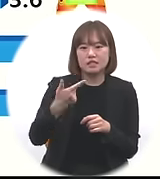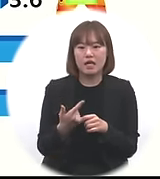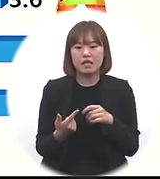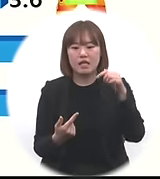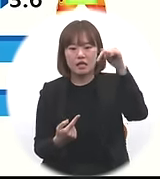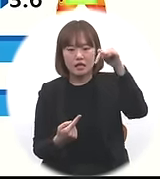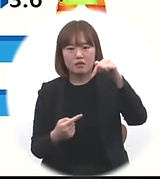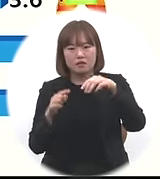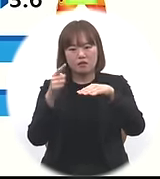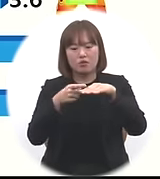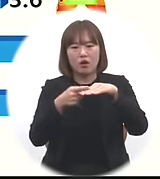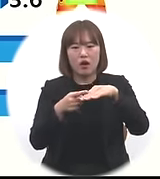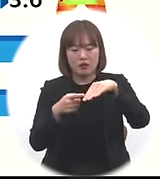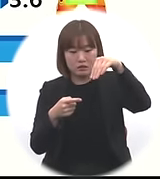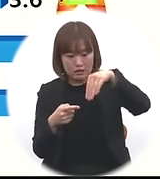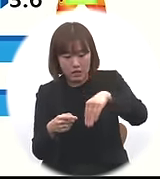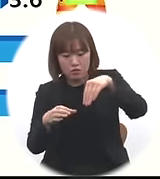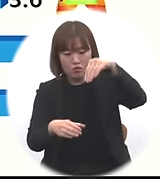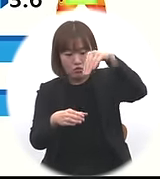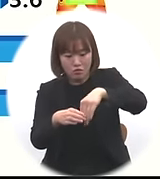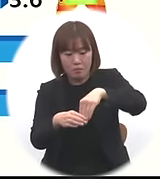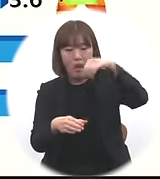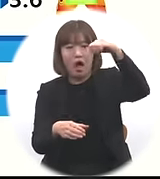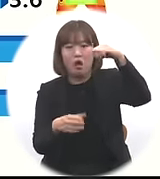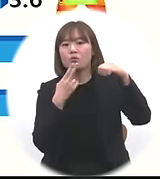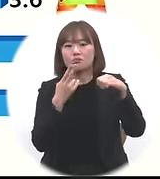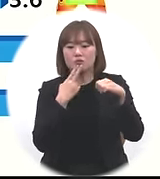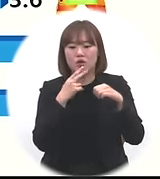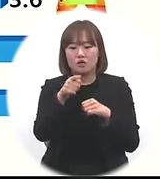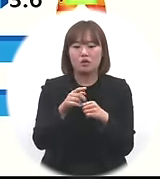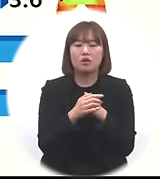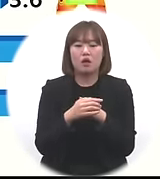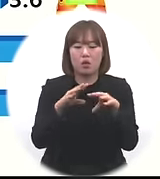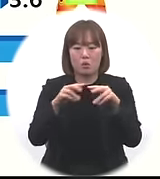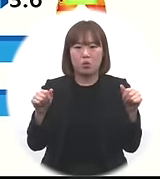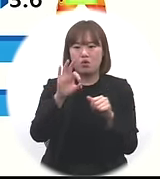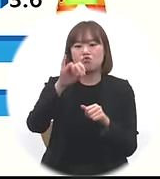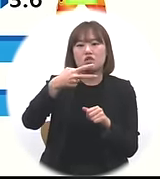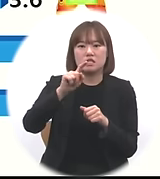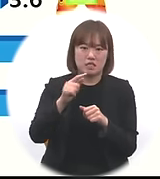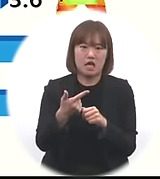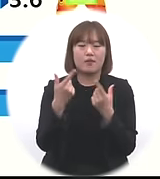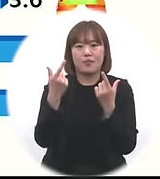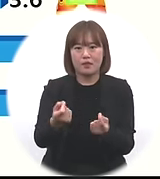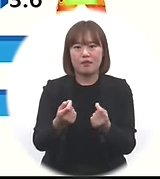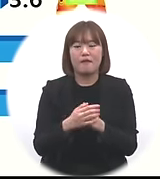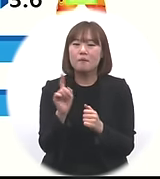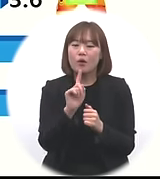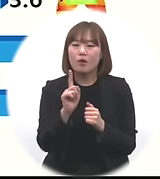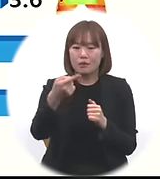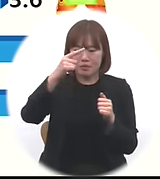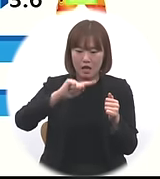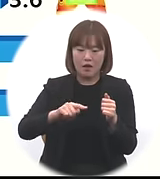있습니다. 위산에는 우리가 손가락을 이렇게 담갔다가 꺼내면 손가락이 없어져 있어요. 다 녹이는 겁니다. 싹 다. 그 바로 밑에 위산과 동일한